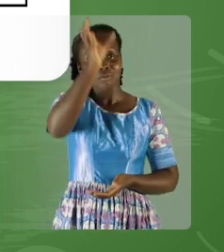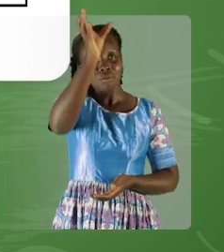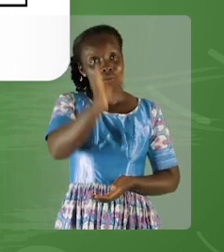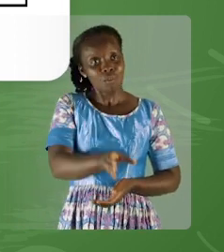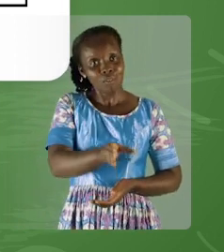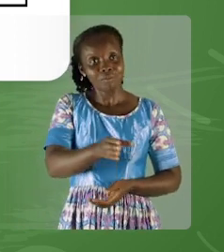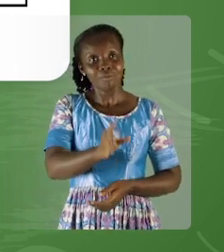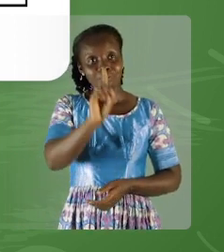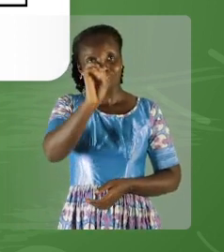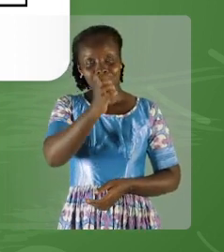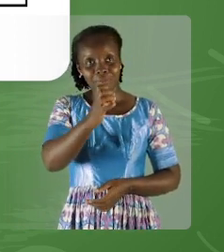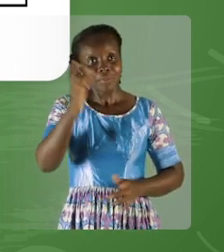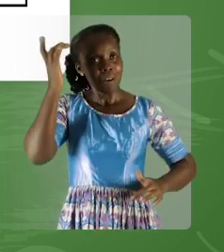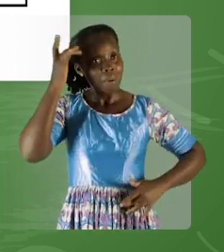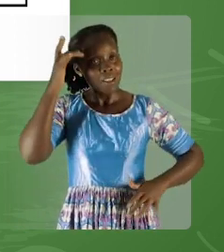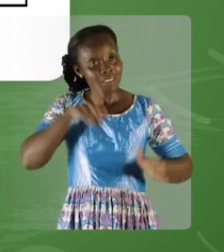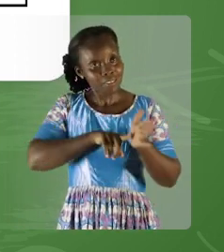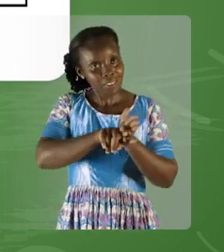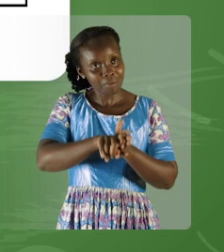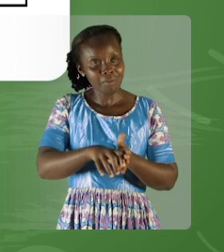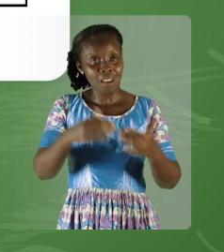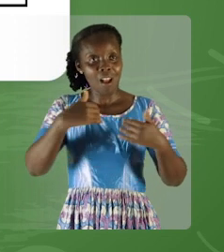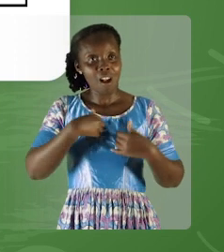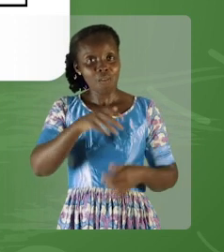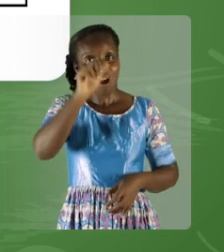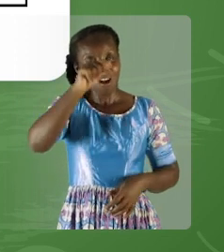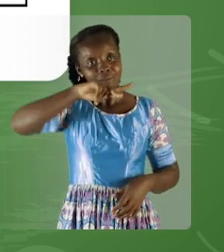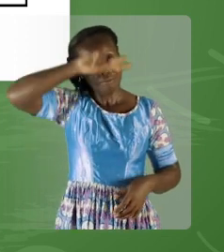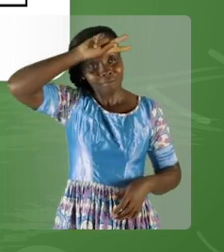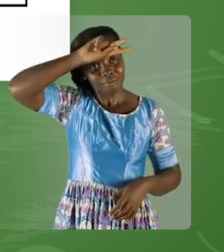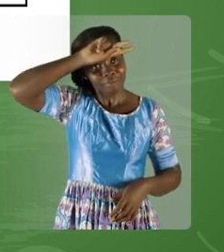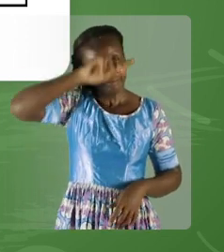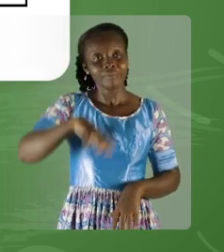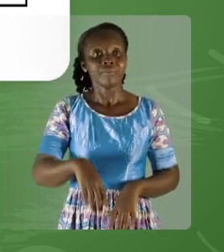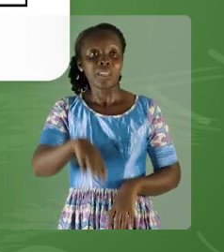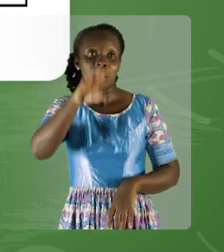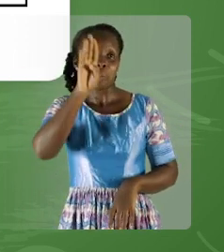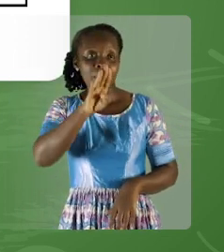maladies endémiques, nous avons le paludisme,